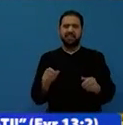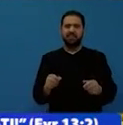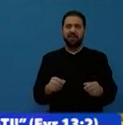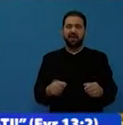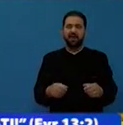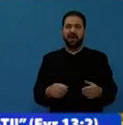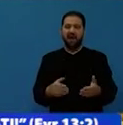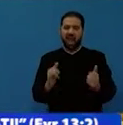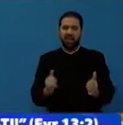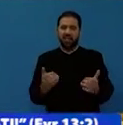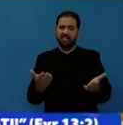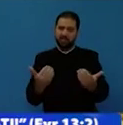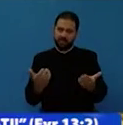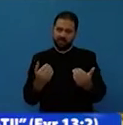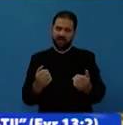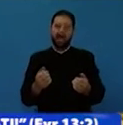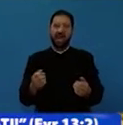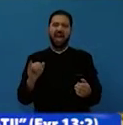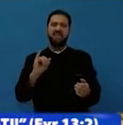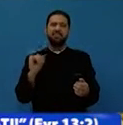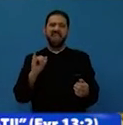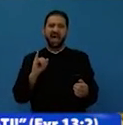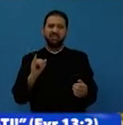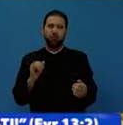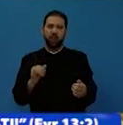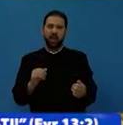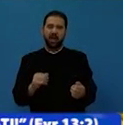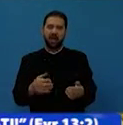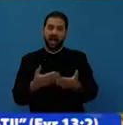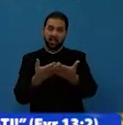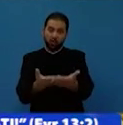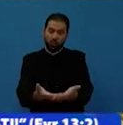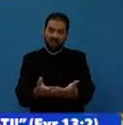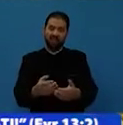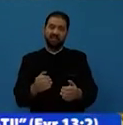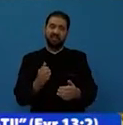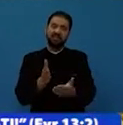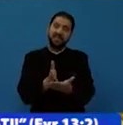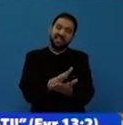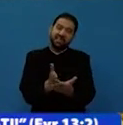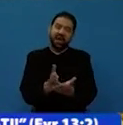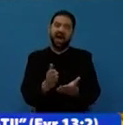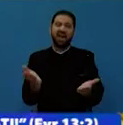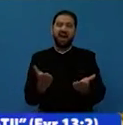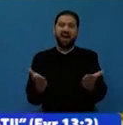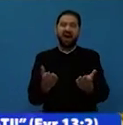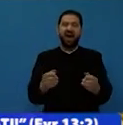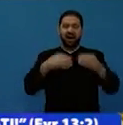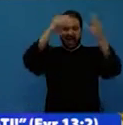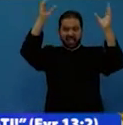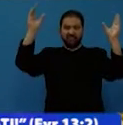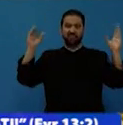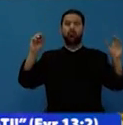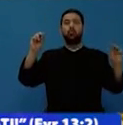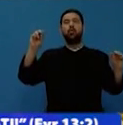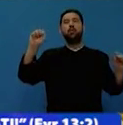primirii străinilor și refugiaților, ați povestit, ați oferit întâmplarea în care Sfântul Paisie cel